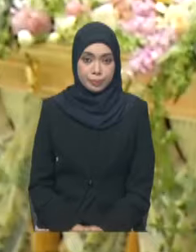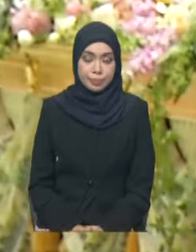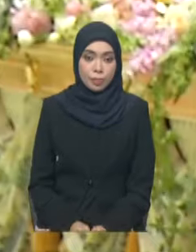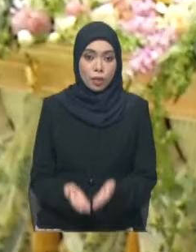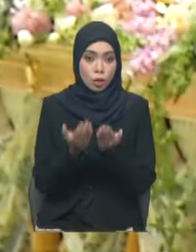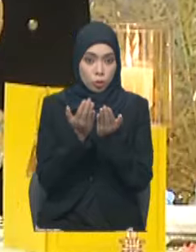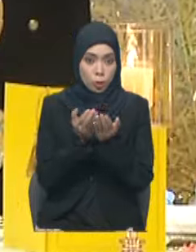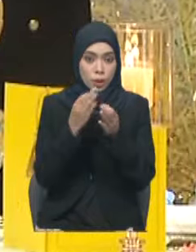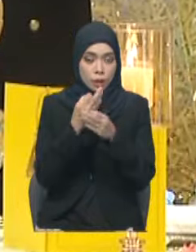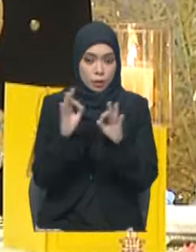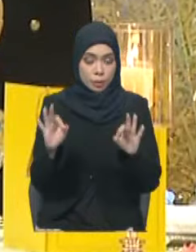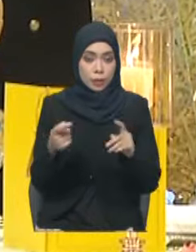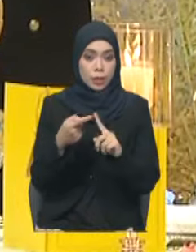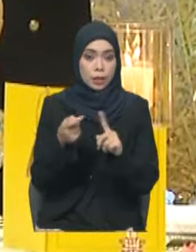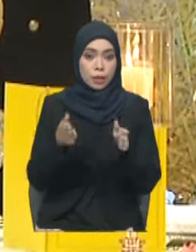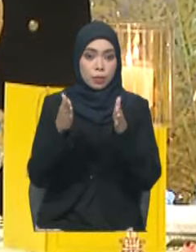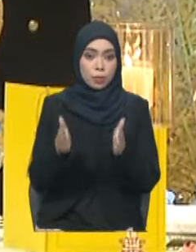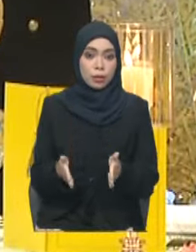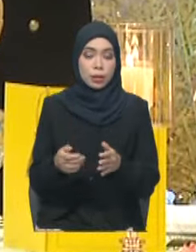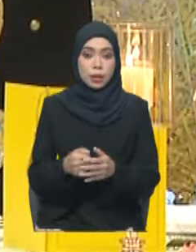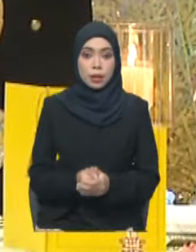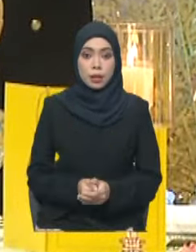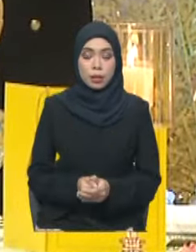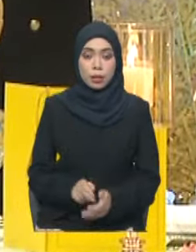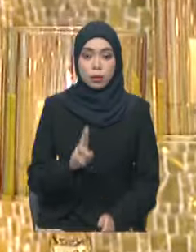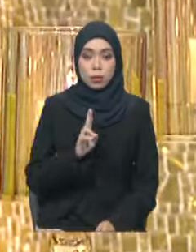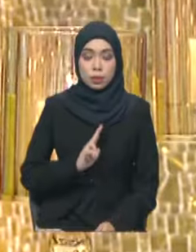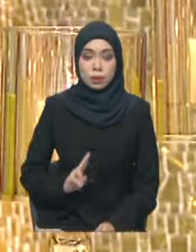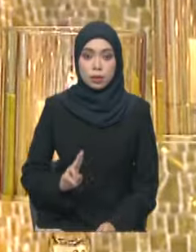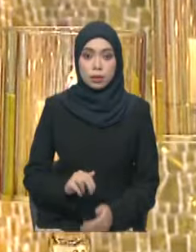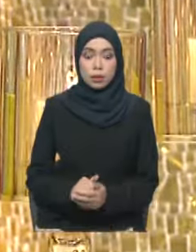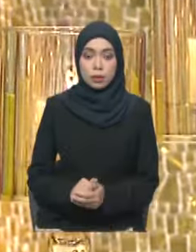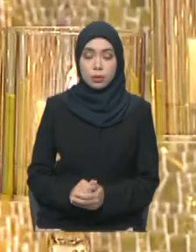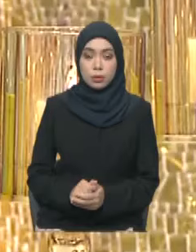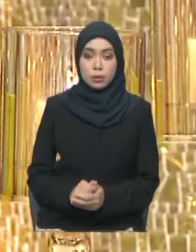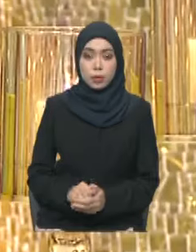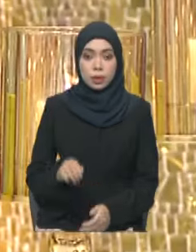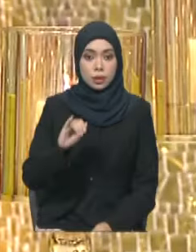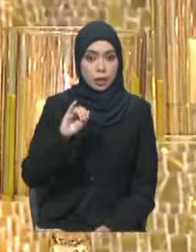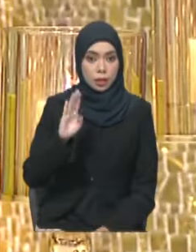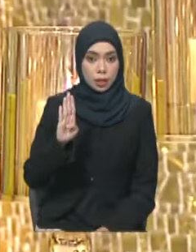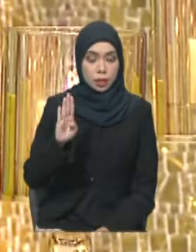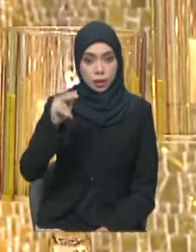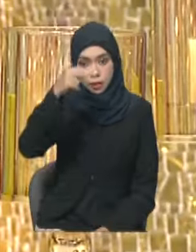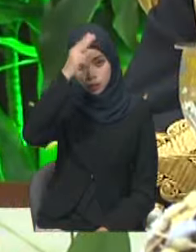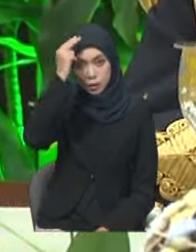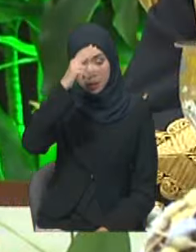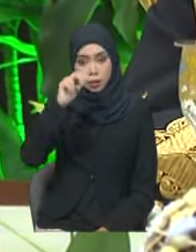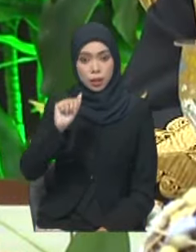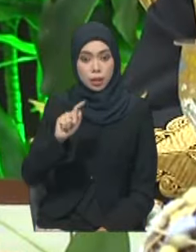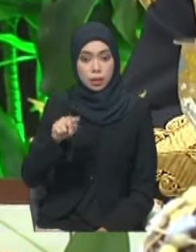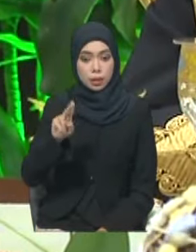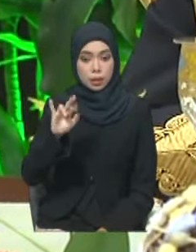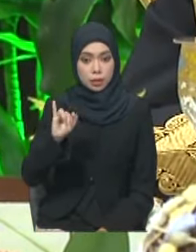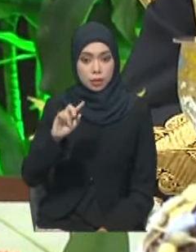Doa selamat dibacakan oleh Yang Berhormat Bihin Datu Seri Maharaja, Datuk Paduka Seri Setia Dr. Ustaz Haji Awang Abdul Aziz bin